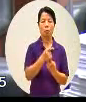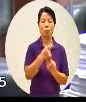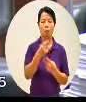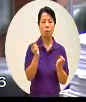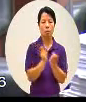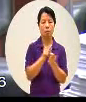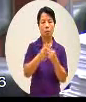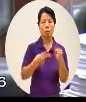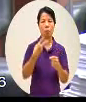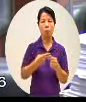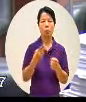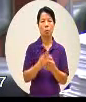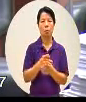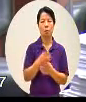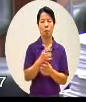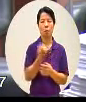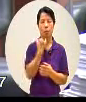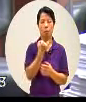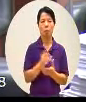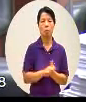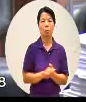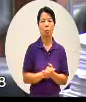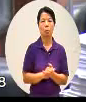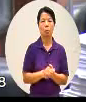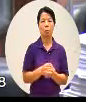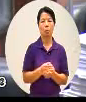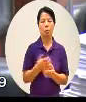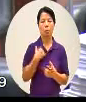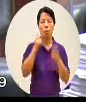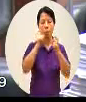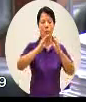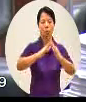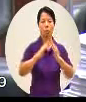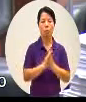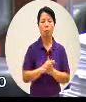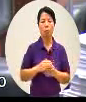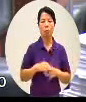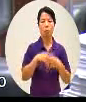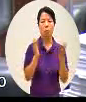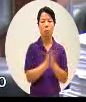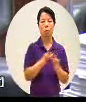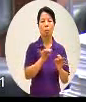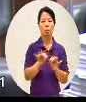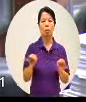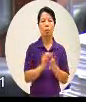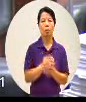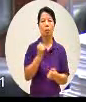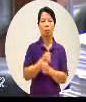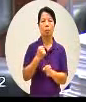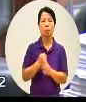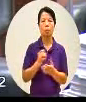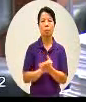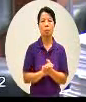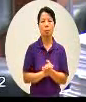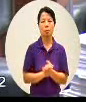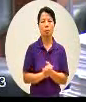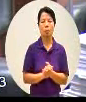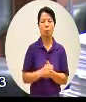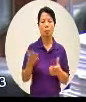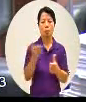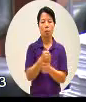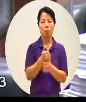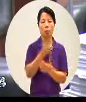啊，咱会当把咱的高雄市全部的土地做一次总